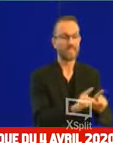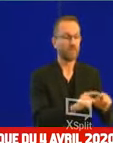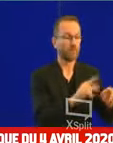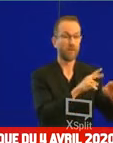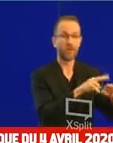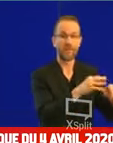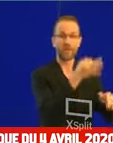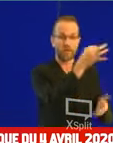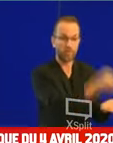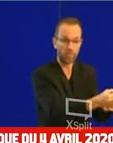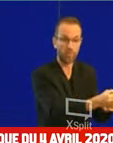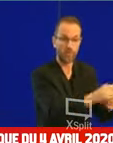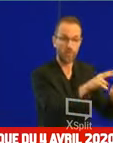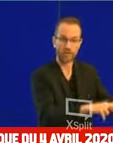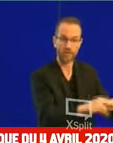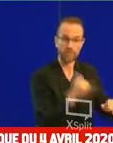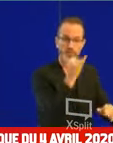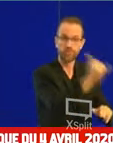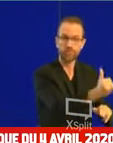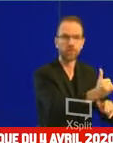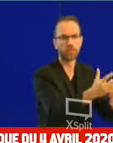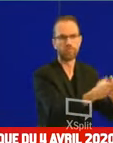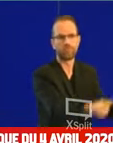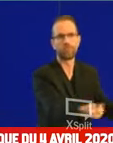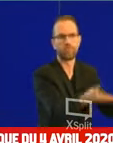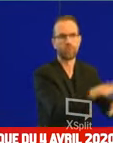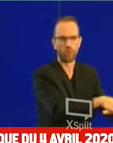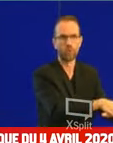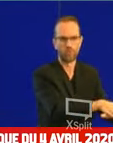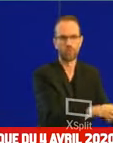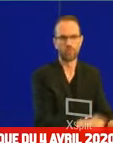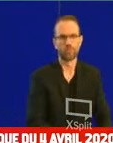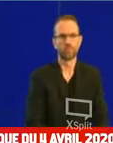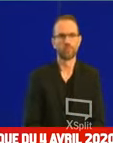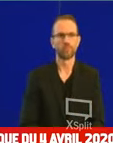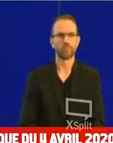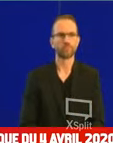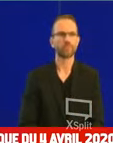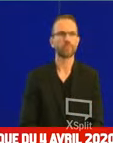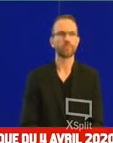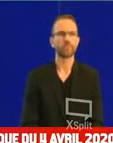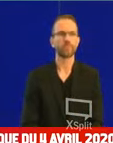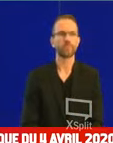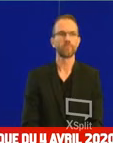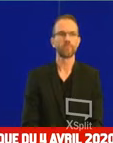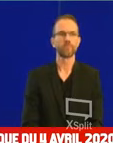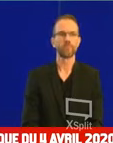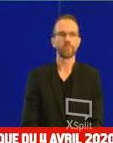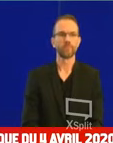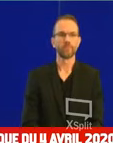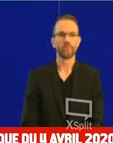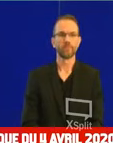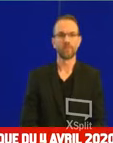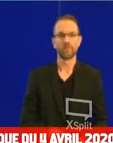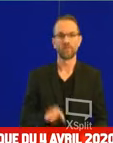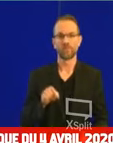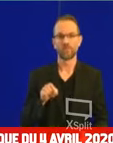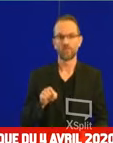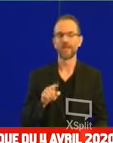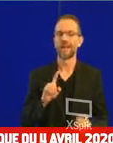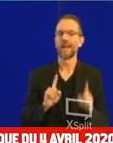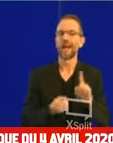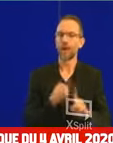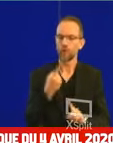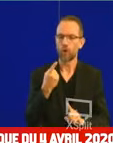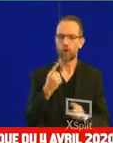suivent et il faut bien savoir que ces désinfection n'agissent qu'à un certain moment ils n'agissent que sur ces surfaces et pas sur